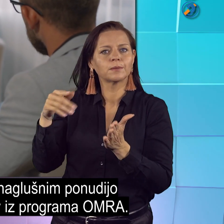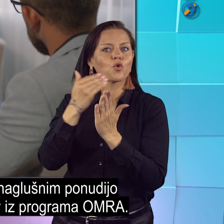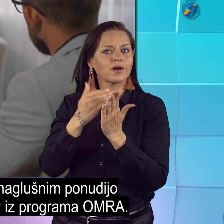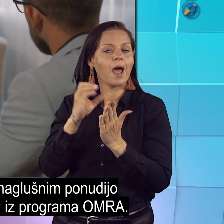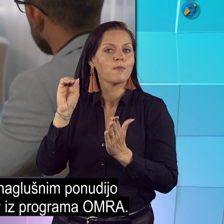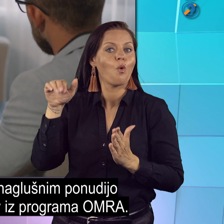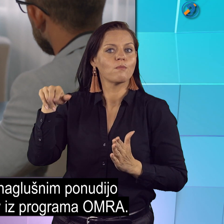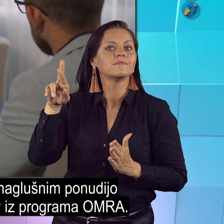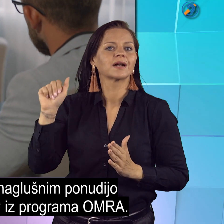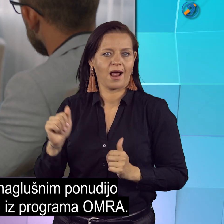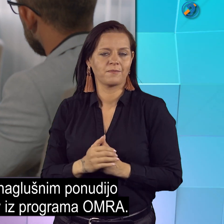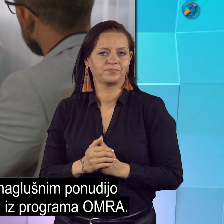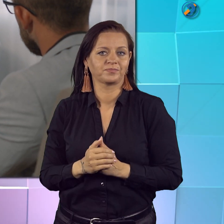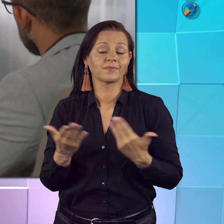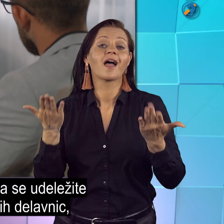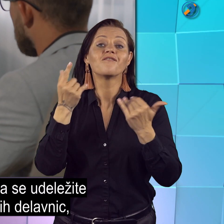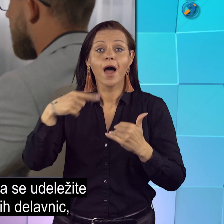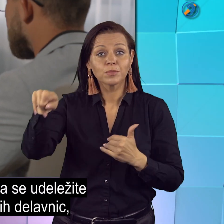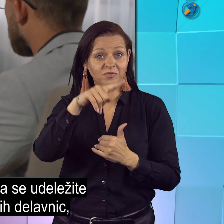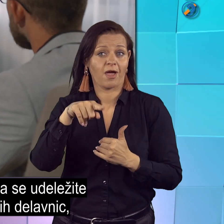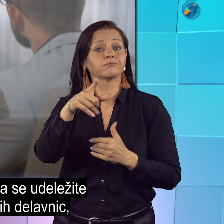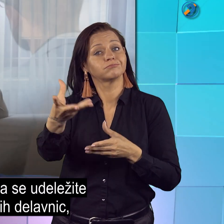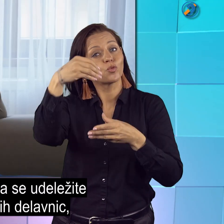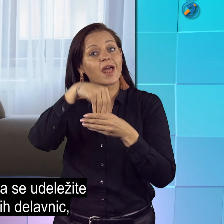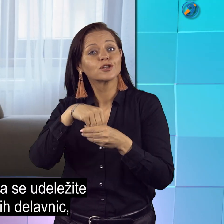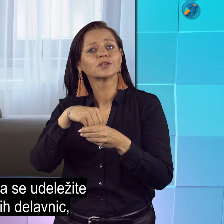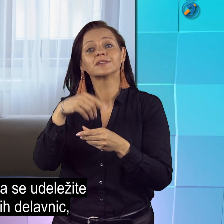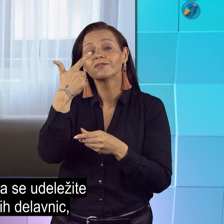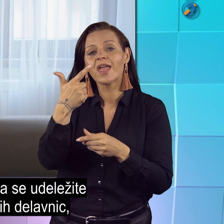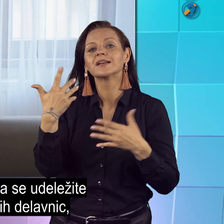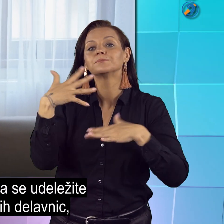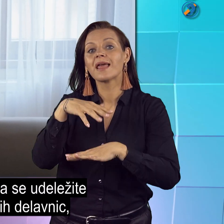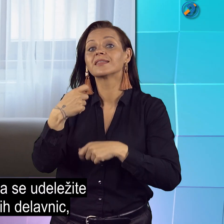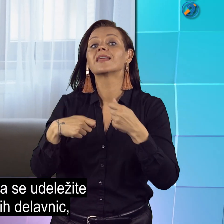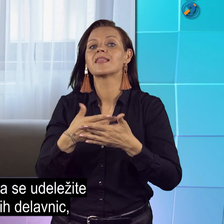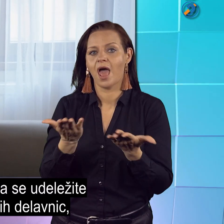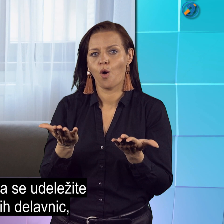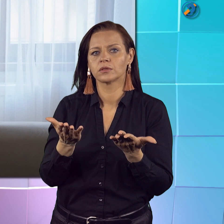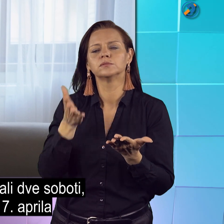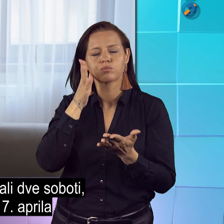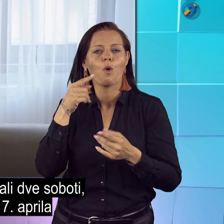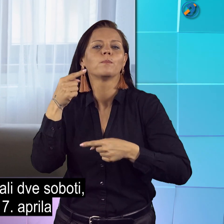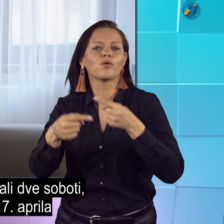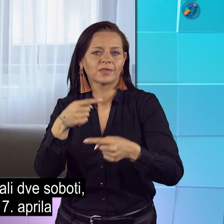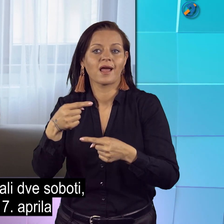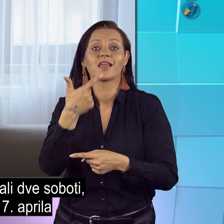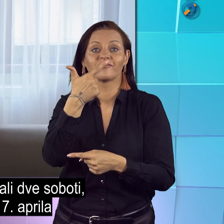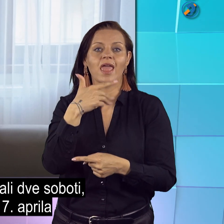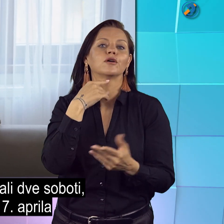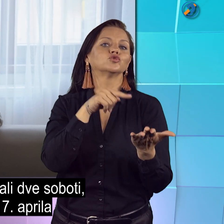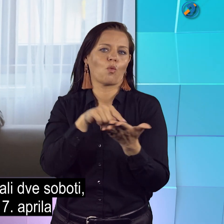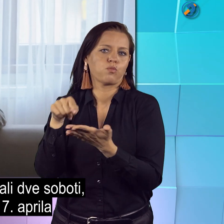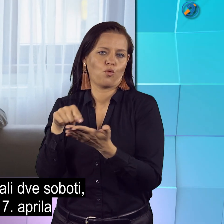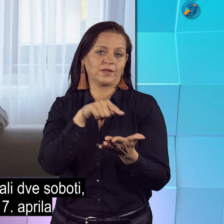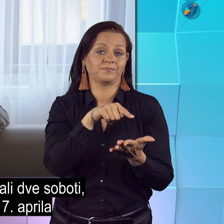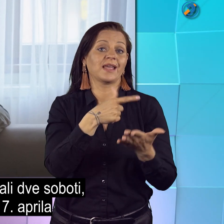iz programa Omra. Vabimo vas, da se udeležite 2 spletnih delavnic, ki bosta potekali 2